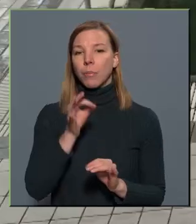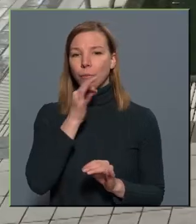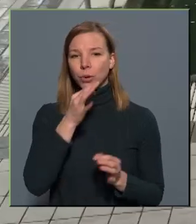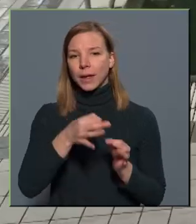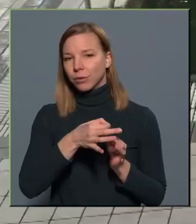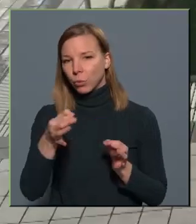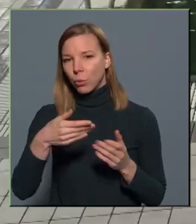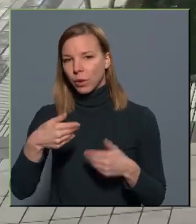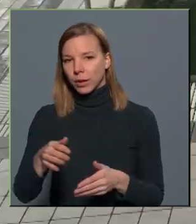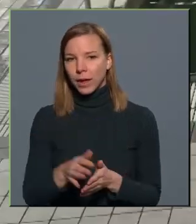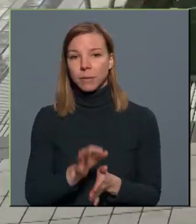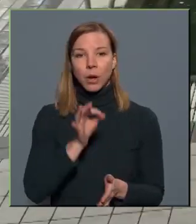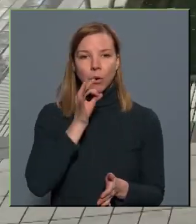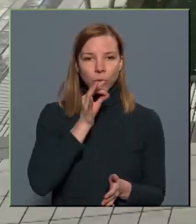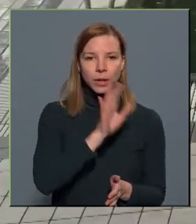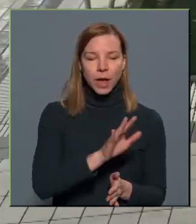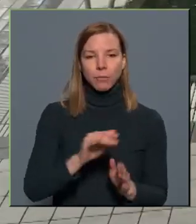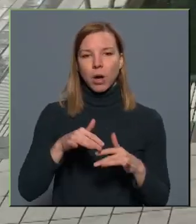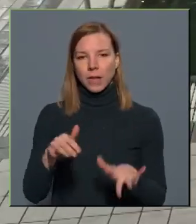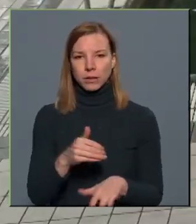Kőbányán az óvodákban, általános iskolákban